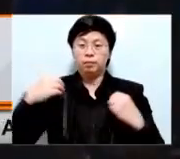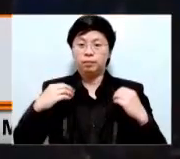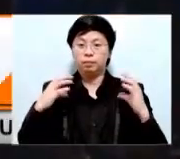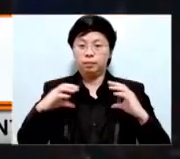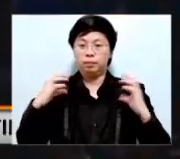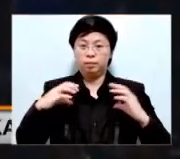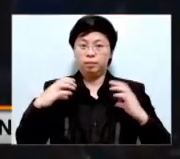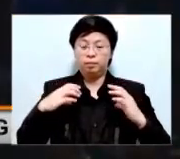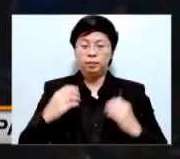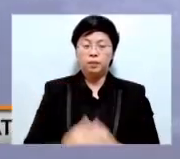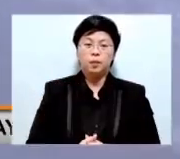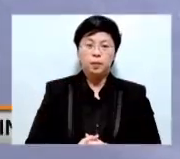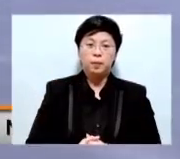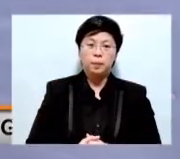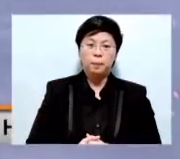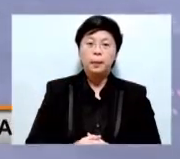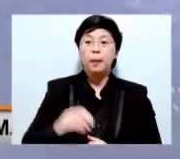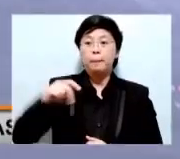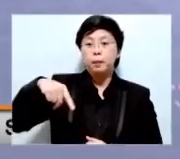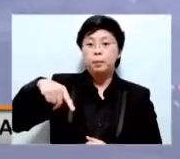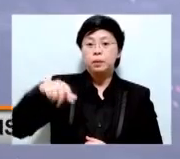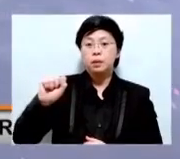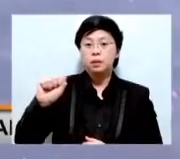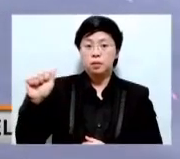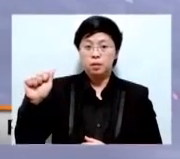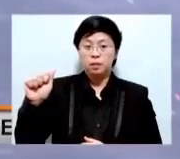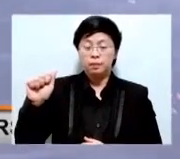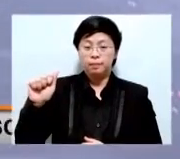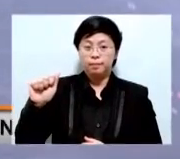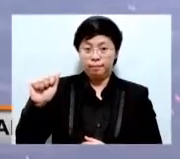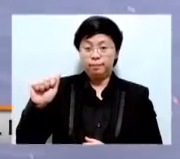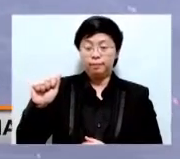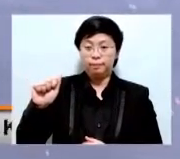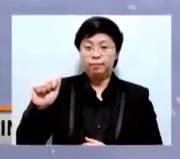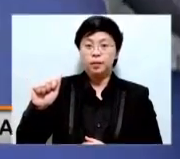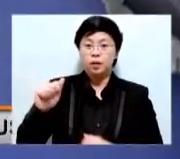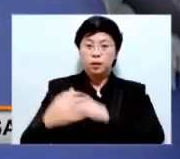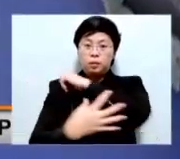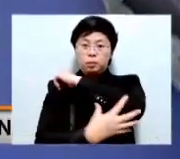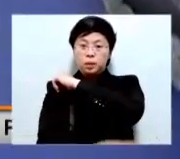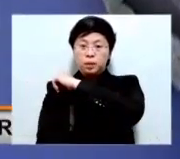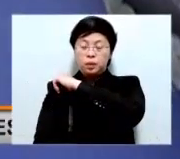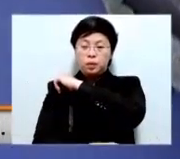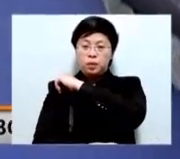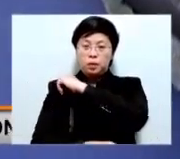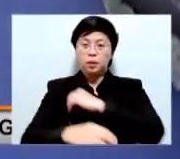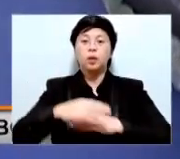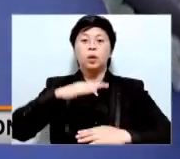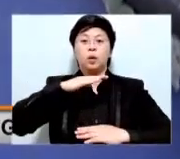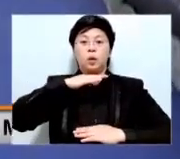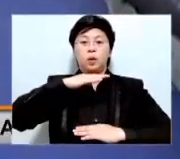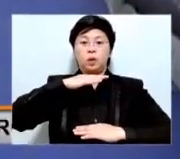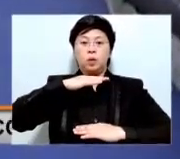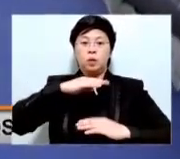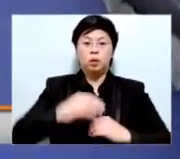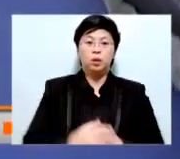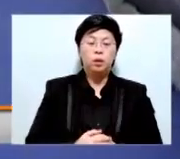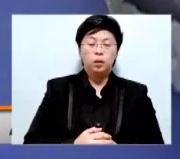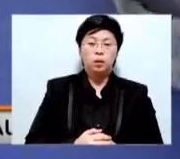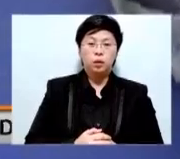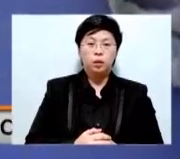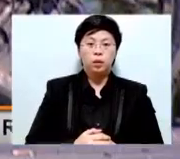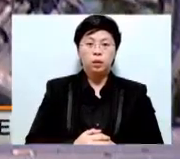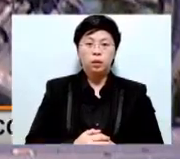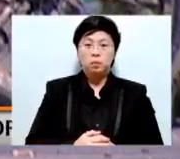Philippine Statistics Authority, yan ang batayan o poverty threshold ngayon para masabi kung mahirap o hindi ang isang individual o